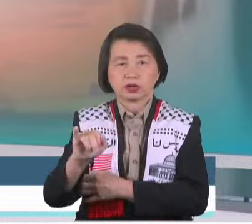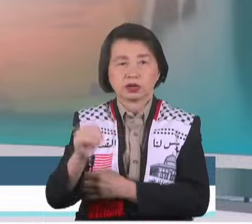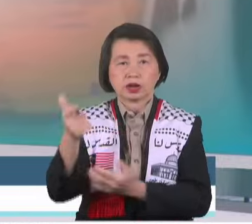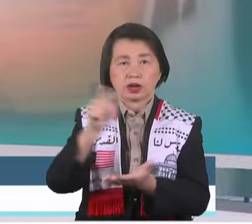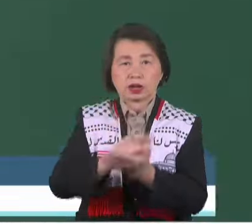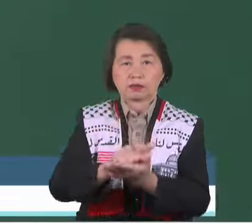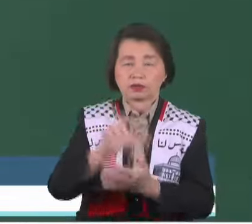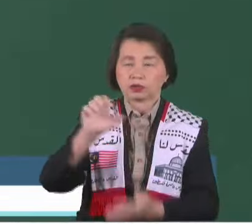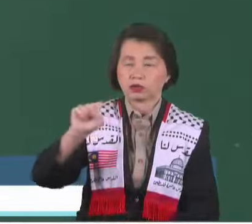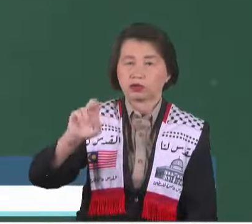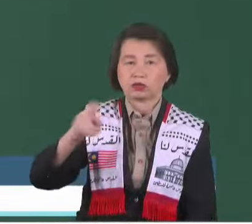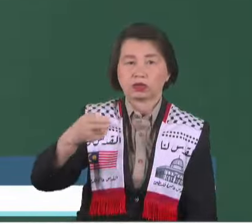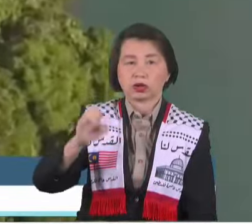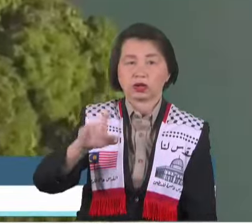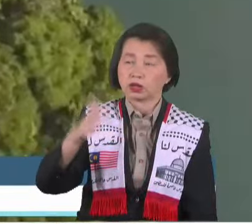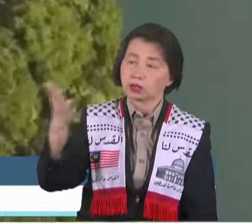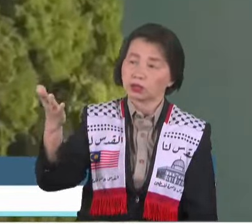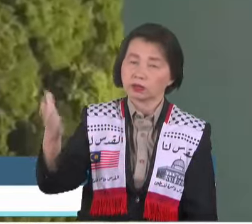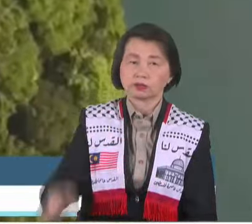Nur.